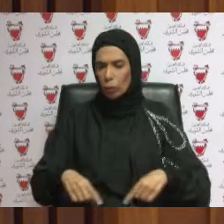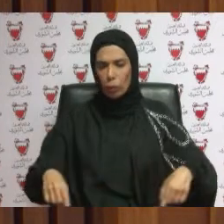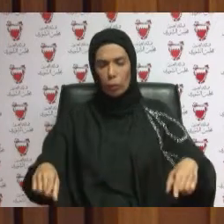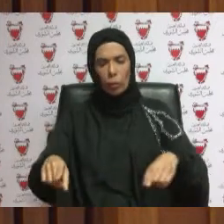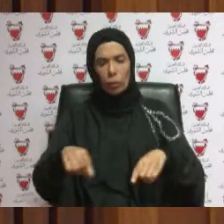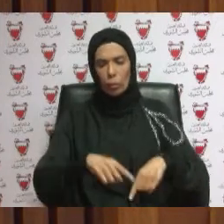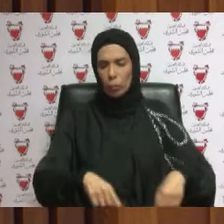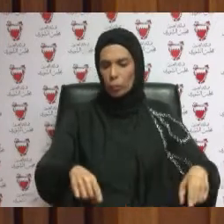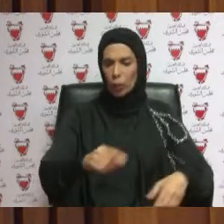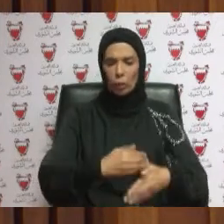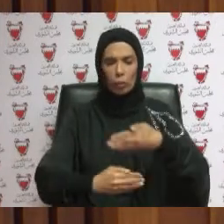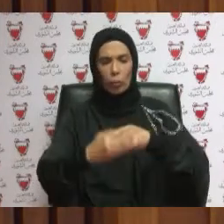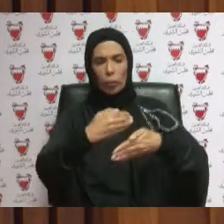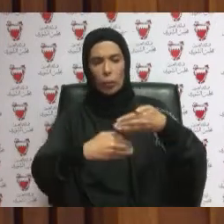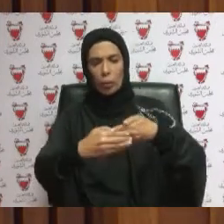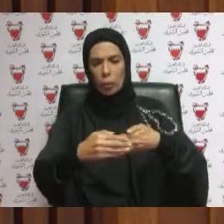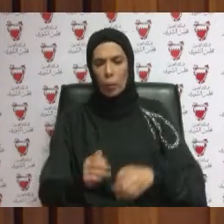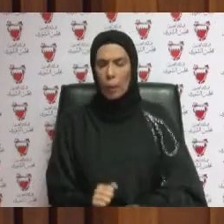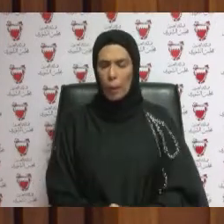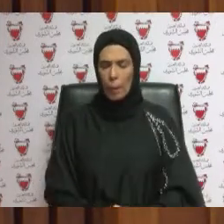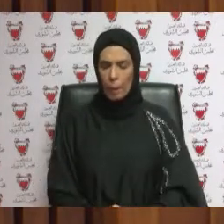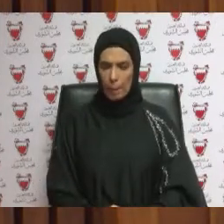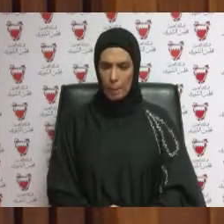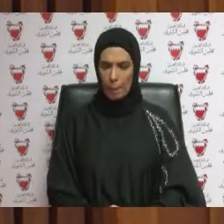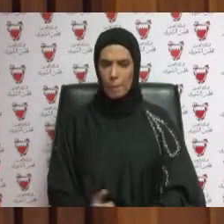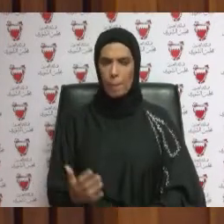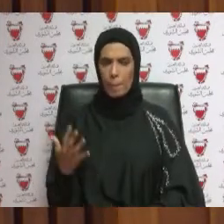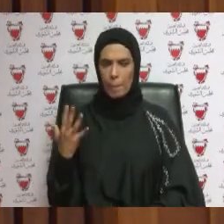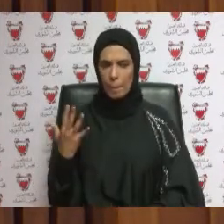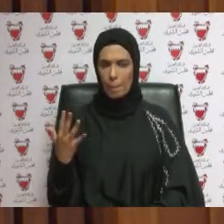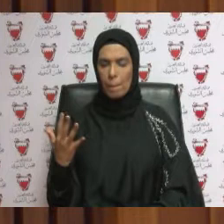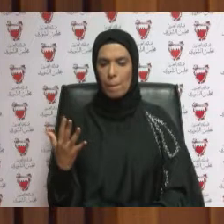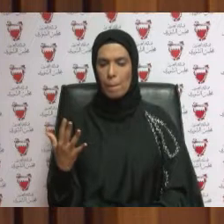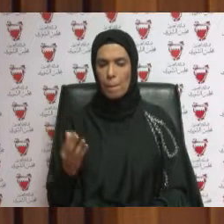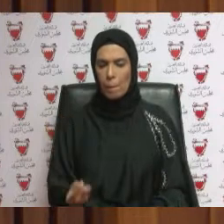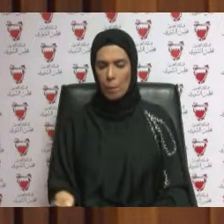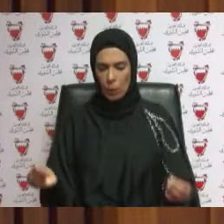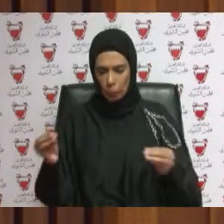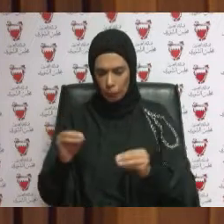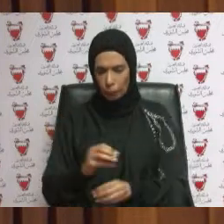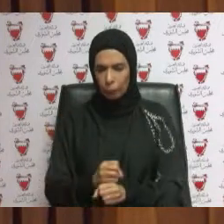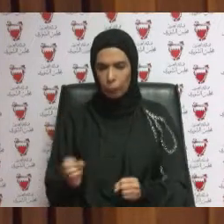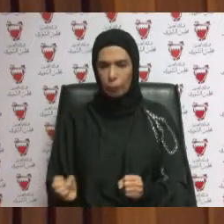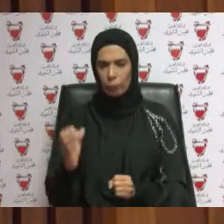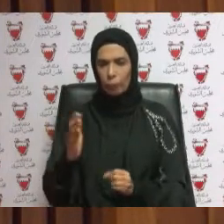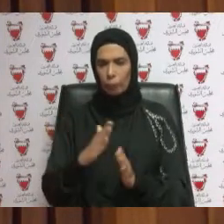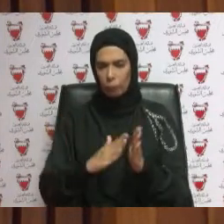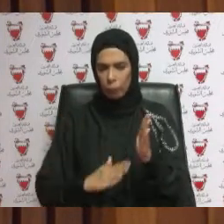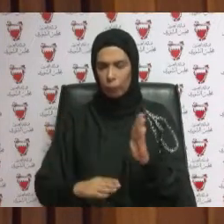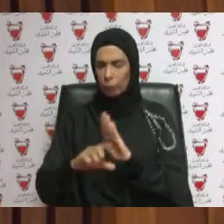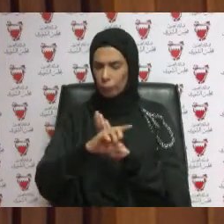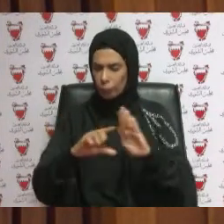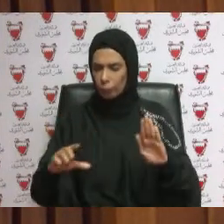إليه وأحد محدداته. خامساً، أن الإضافة الواردة بمشروع القانون على نص المادة 3